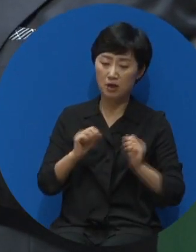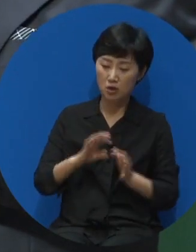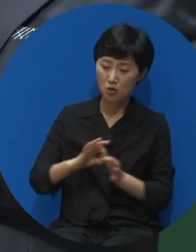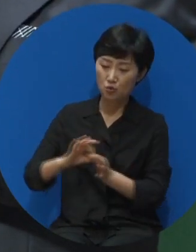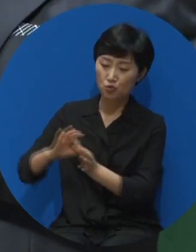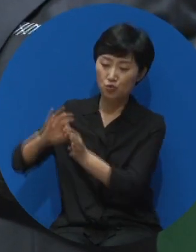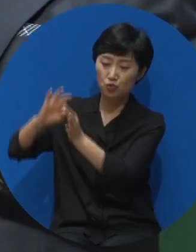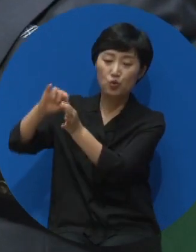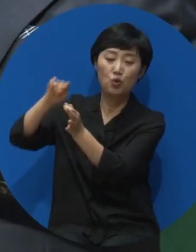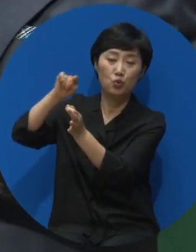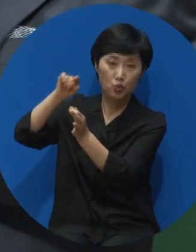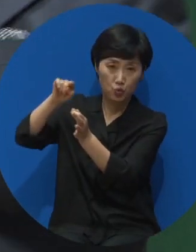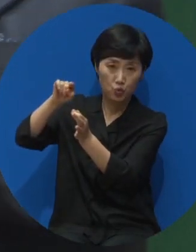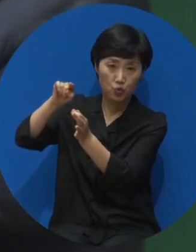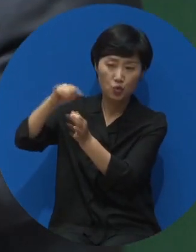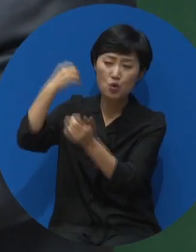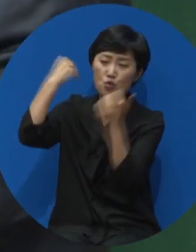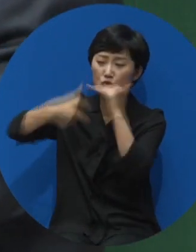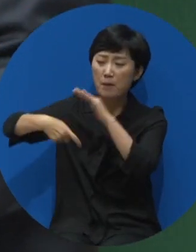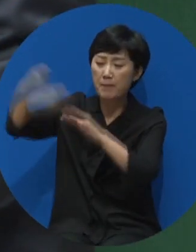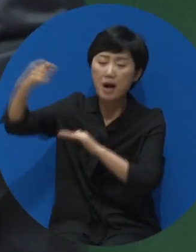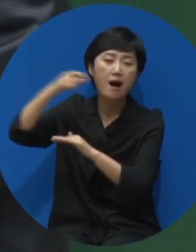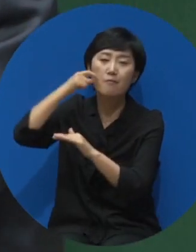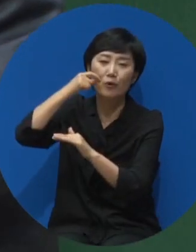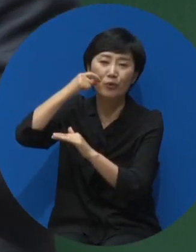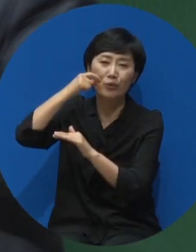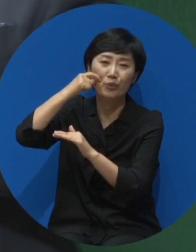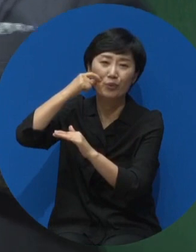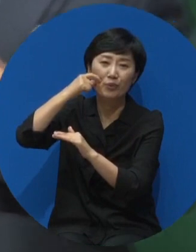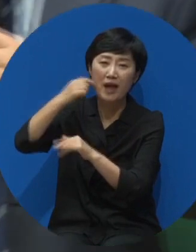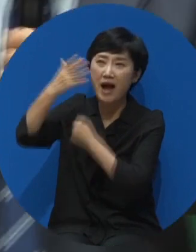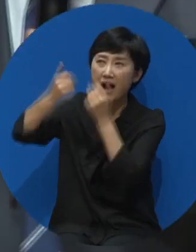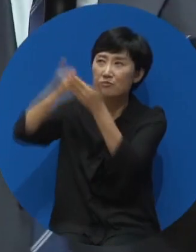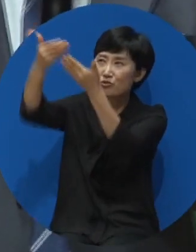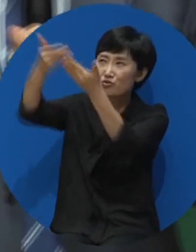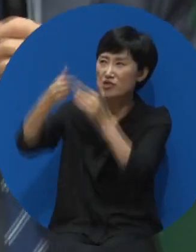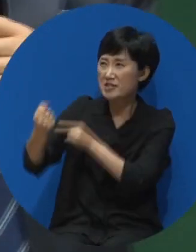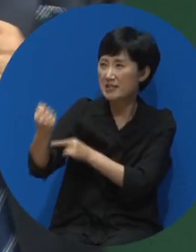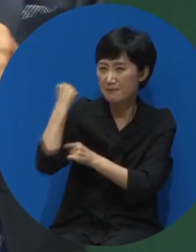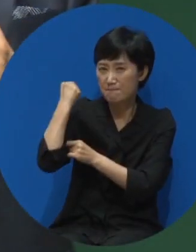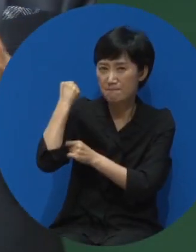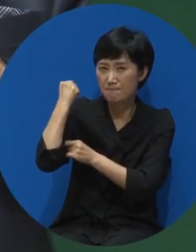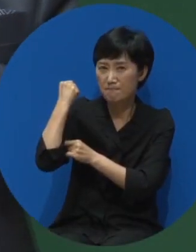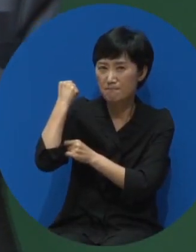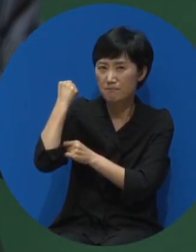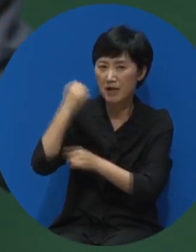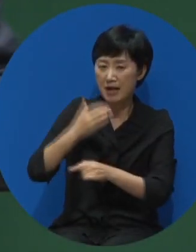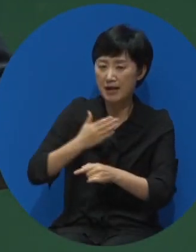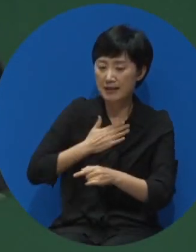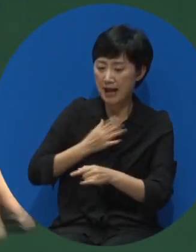빼앗아갈 수 없고 찾을 수 없는 전무후무한 응답이 기다리고 있죠. 誰も 奪い取ることのできない